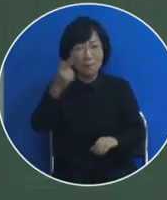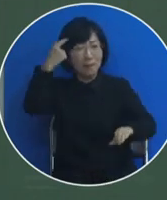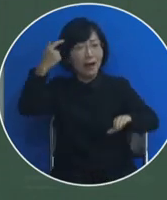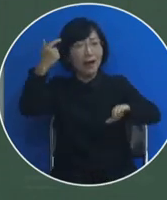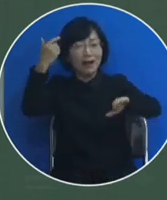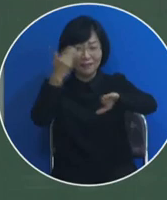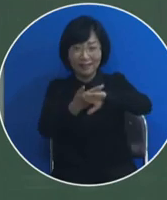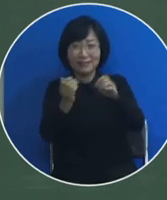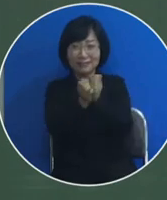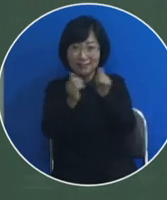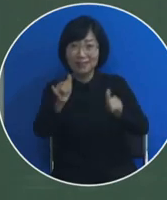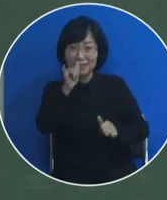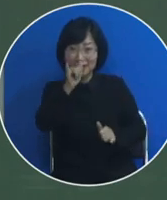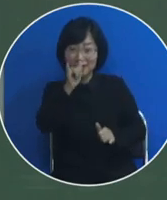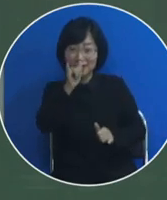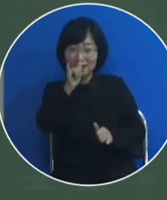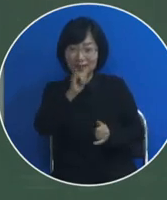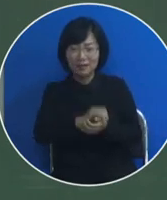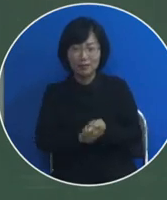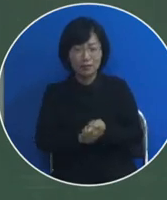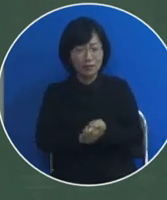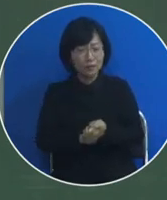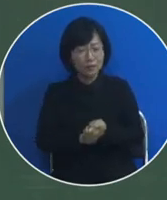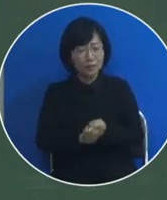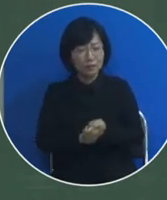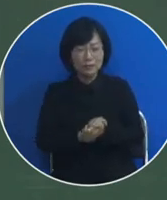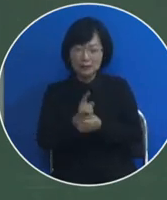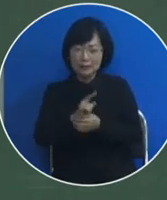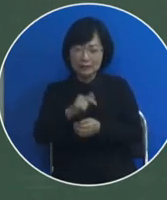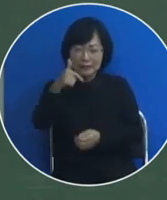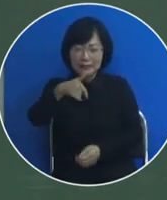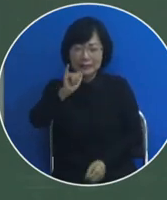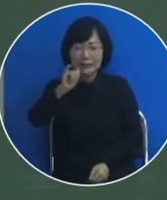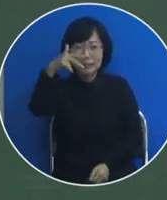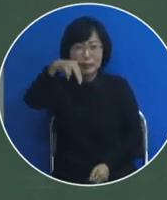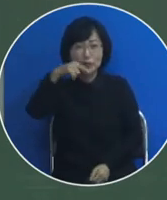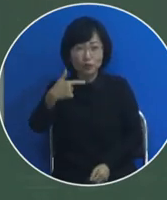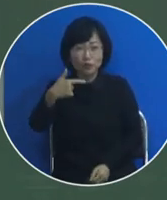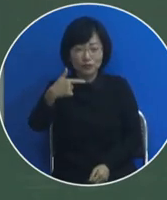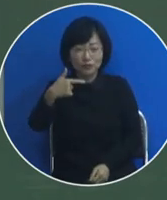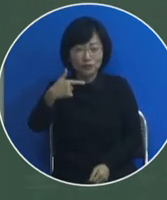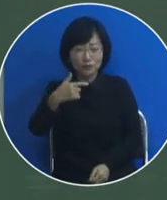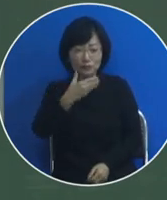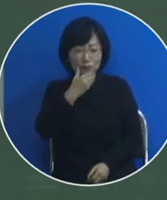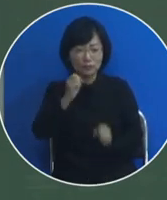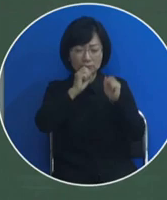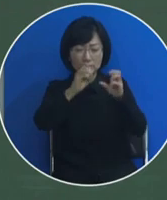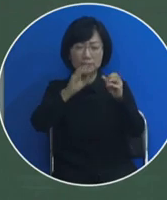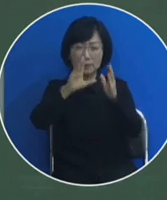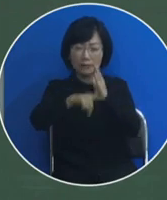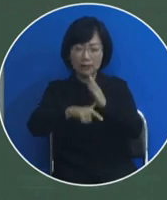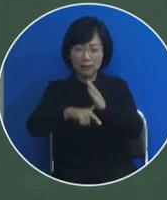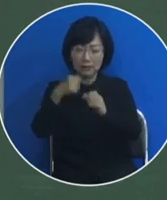all and yet did great things. 그 기준이 뭐냐는 거예요. Then what is the standard of measurement for that? 그걸 여러분이